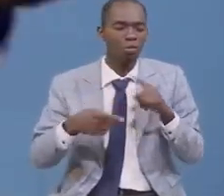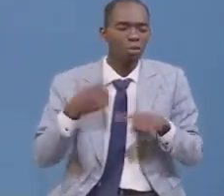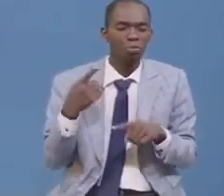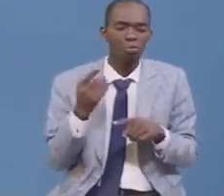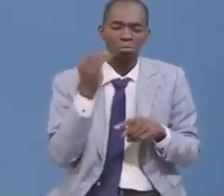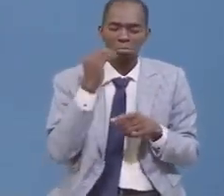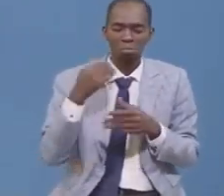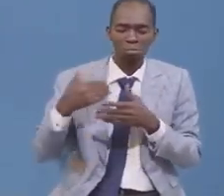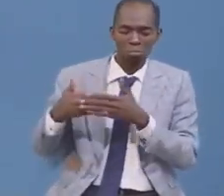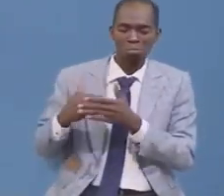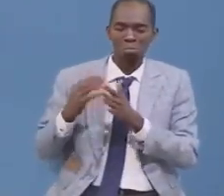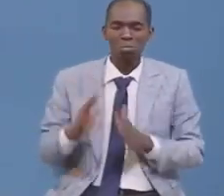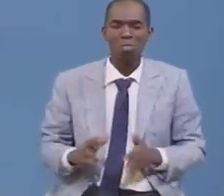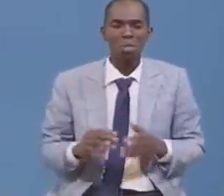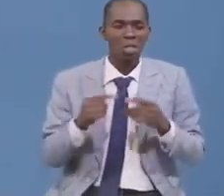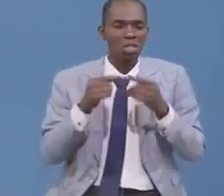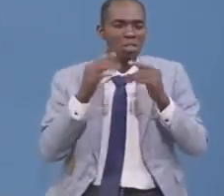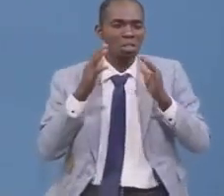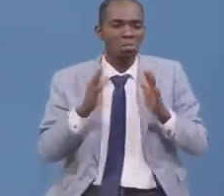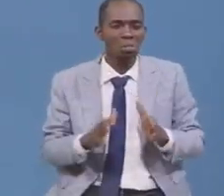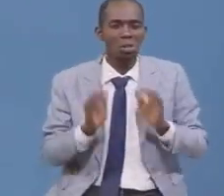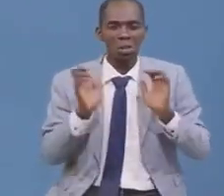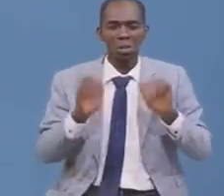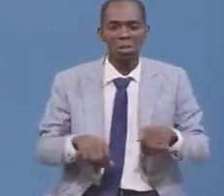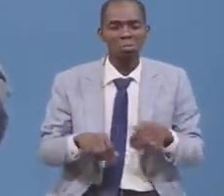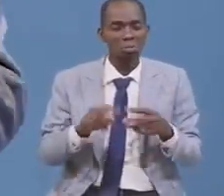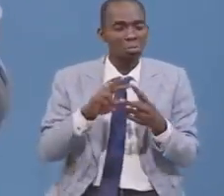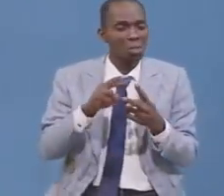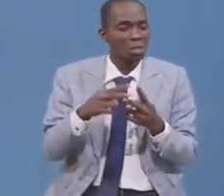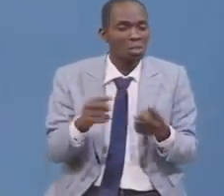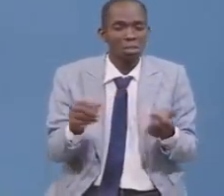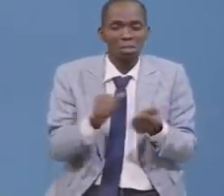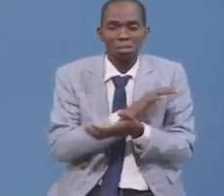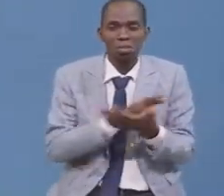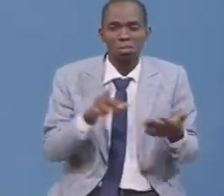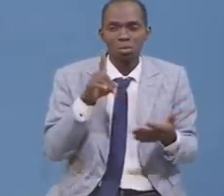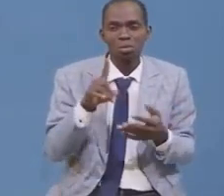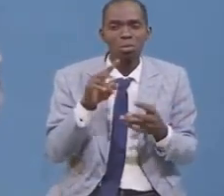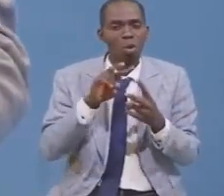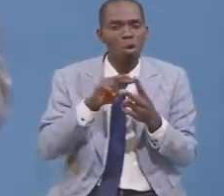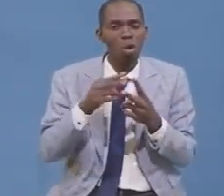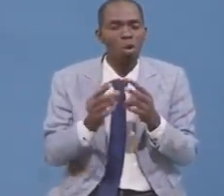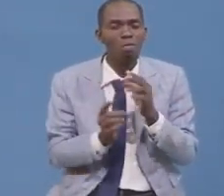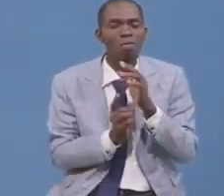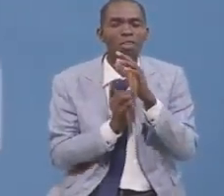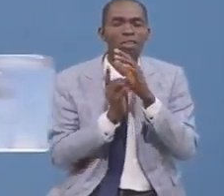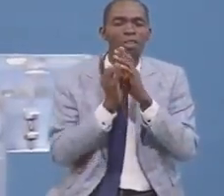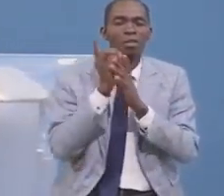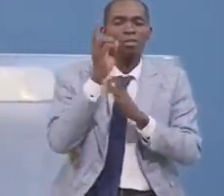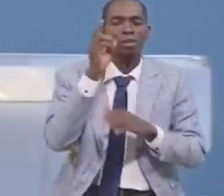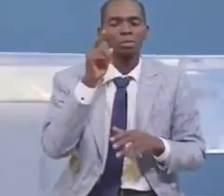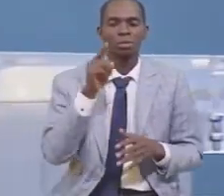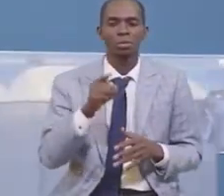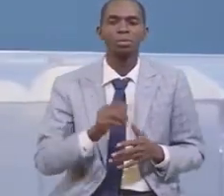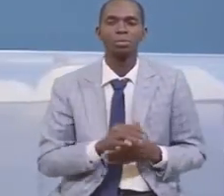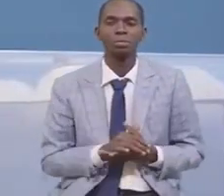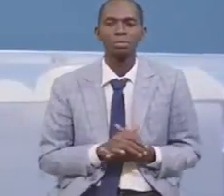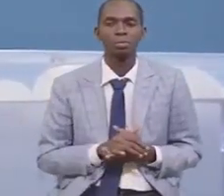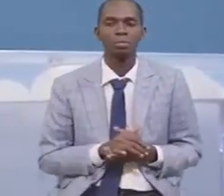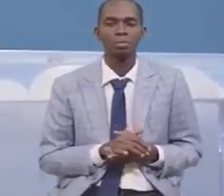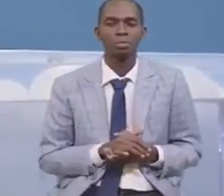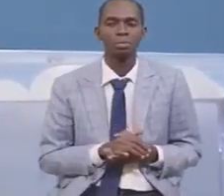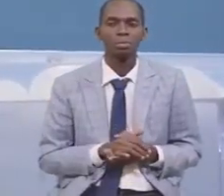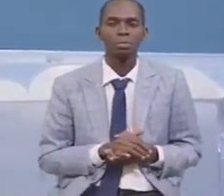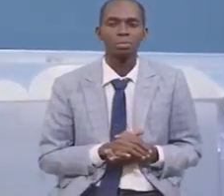neighbors can either destroy you or develop you. స్నేహితునితో గాని శత్రువుతో గాని పొరుగు వారితో గాని మీరు